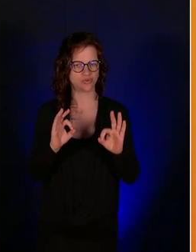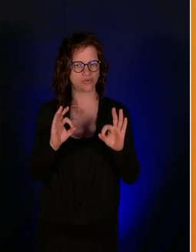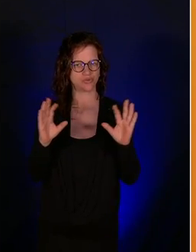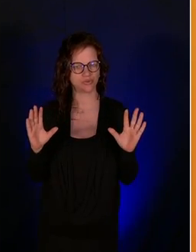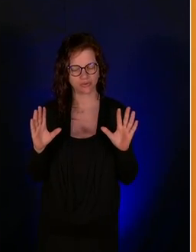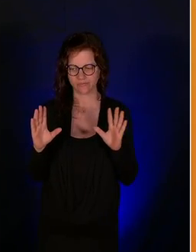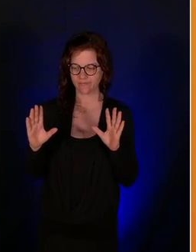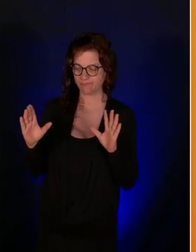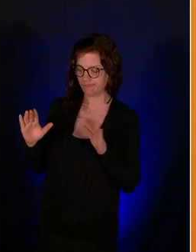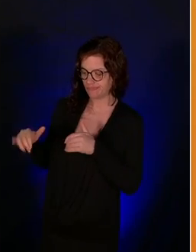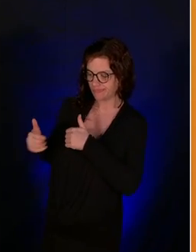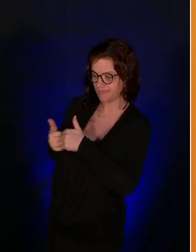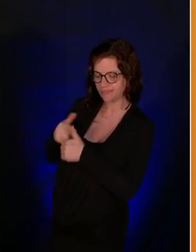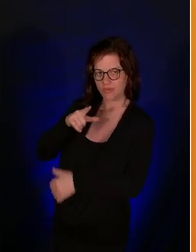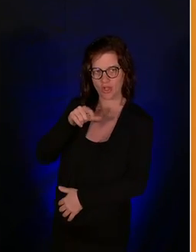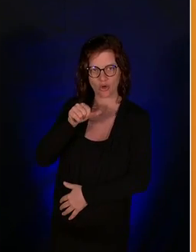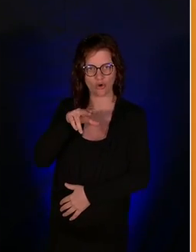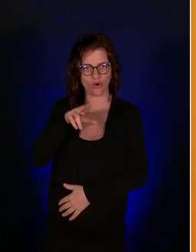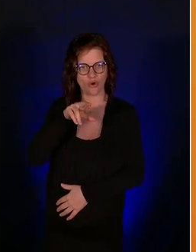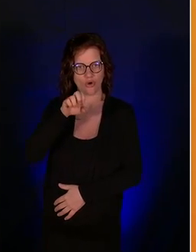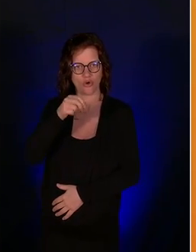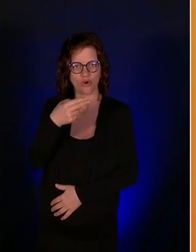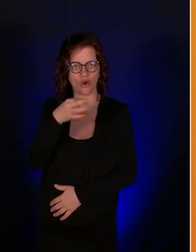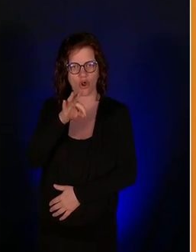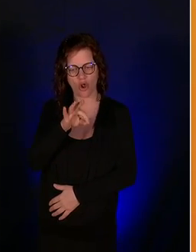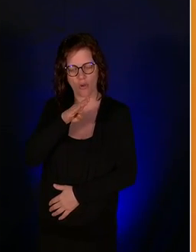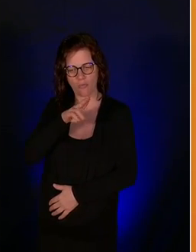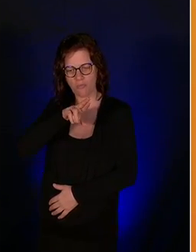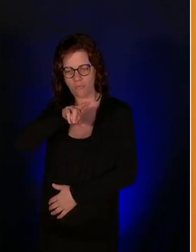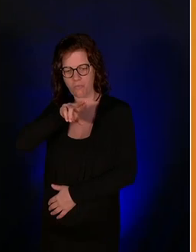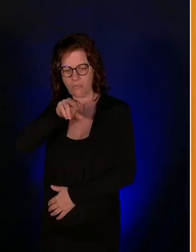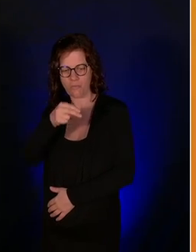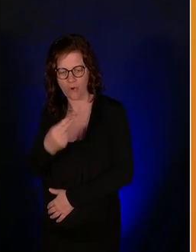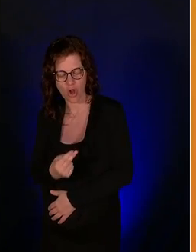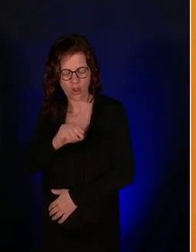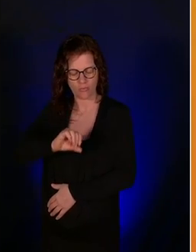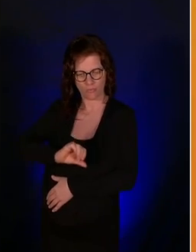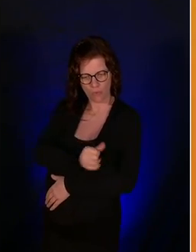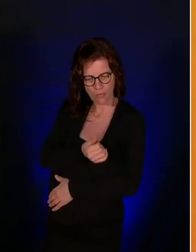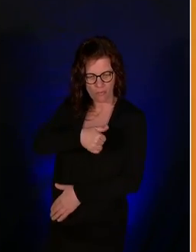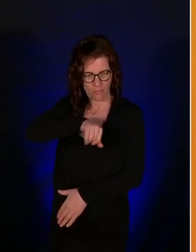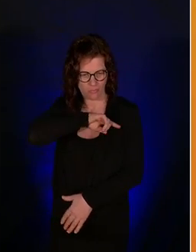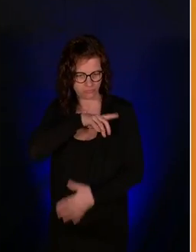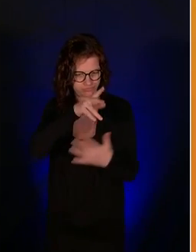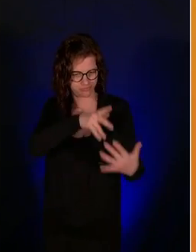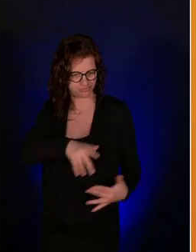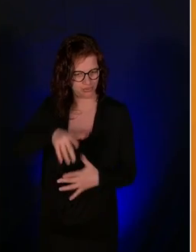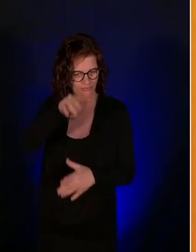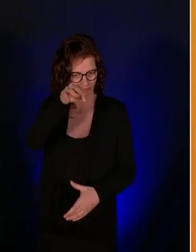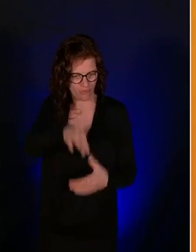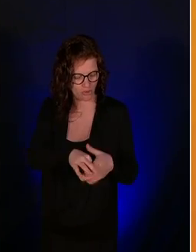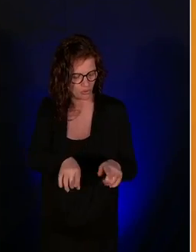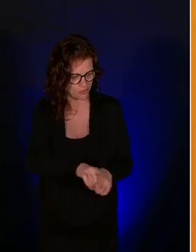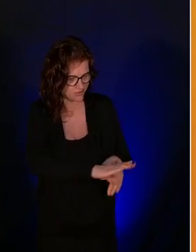À mes côtés, Laurent Brun, premier assesseur, secrétaire général de la Fédération des cheminots. Et à mes côtés,